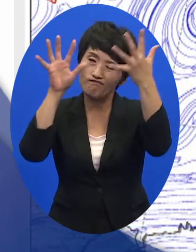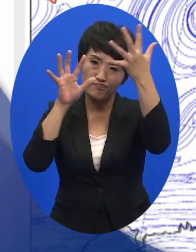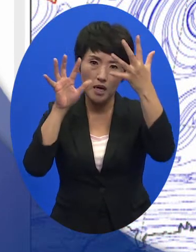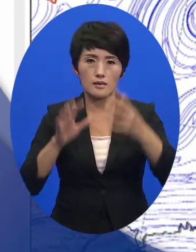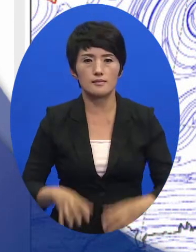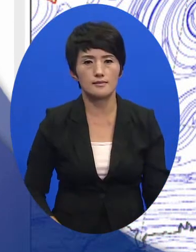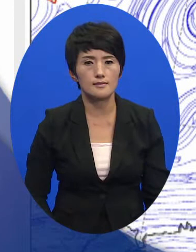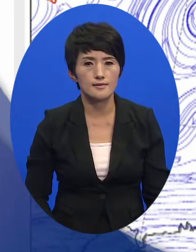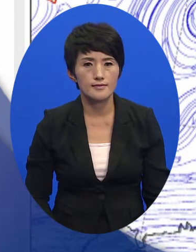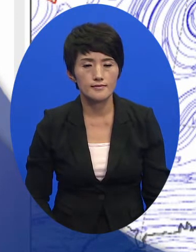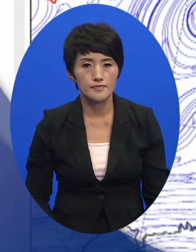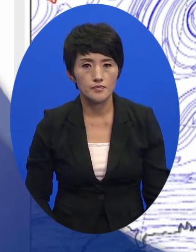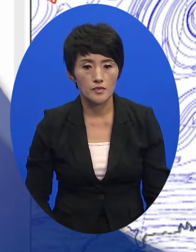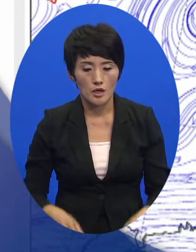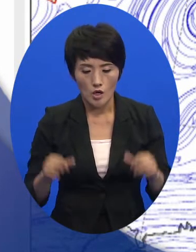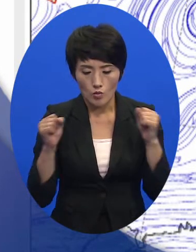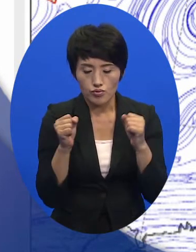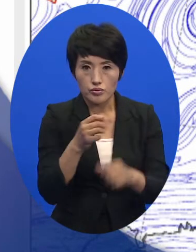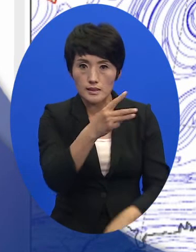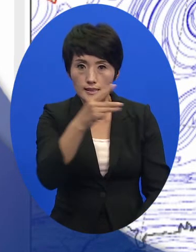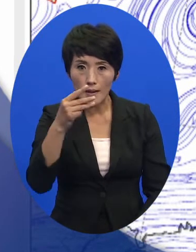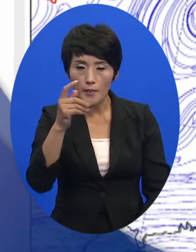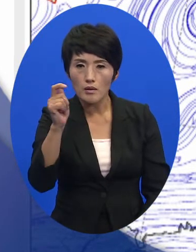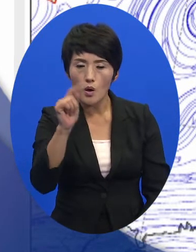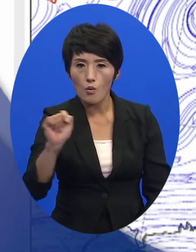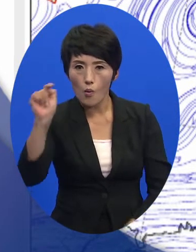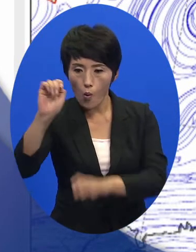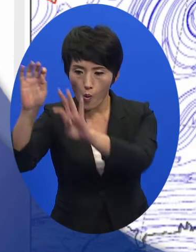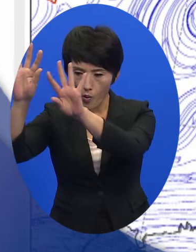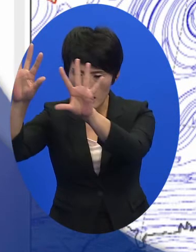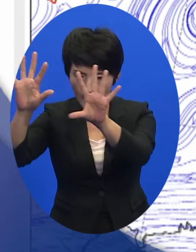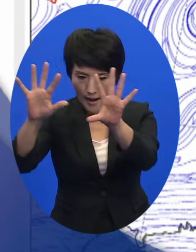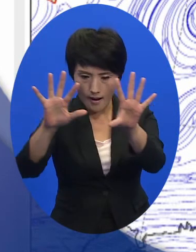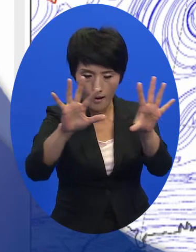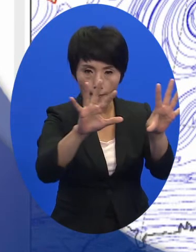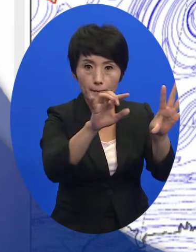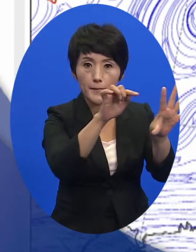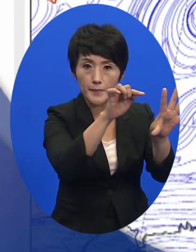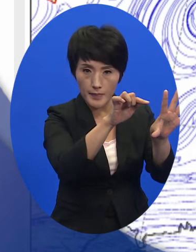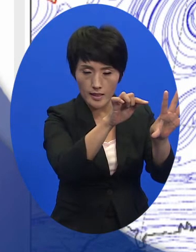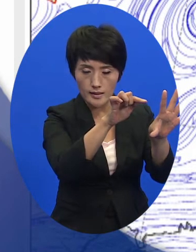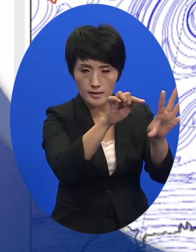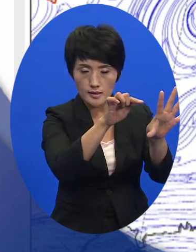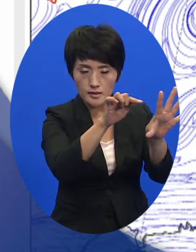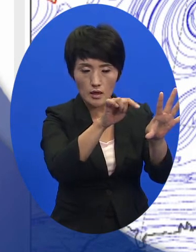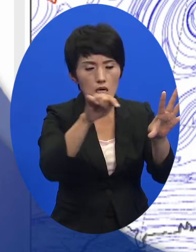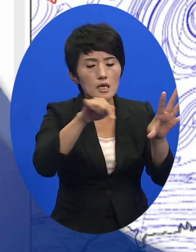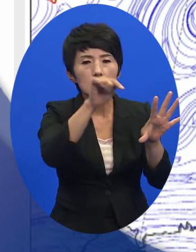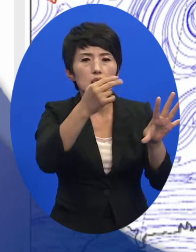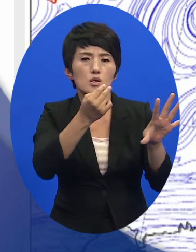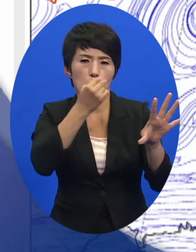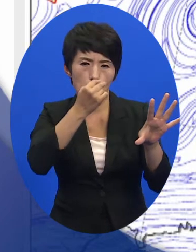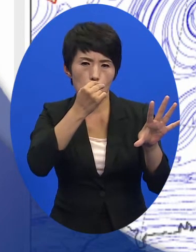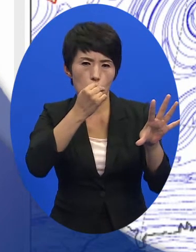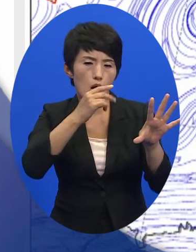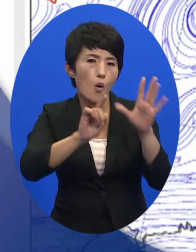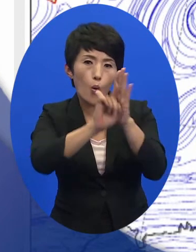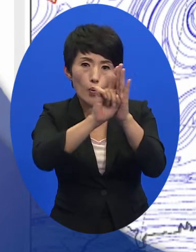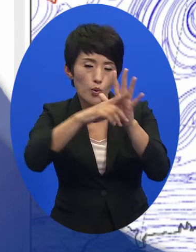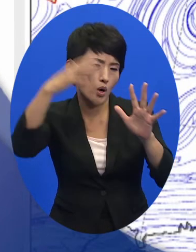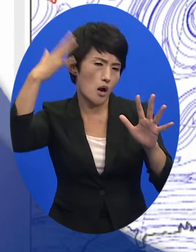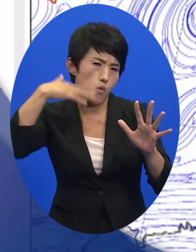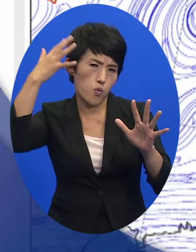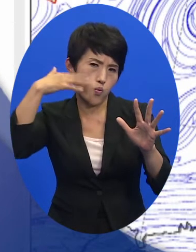또한 북태평양 고기압이 가장자리를 따라서 다량 2 고온 다습한 공기가